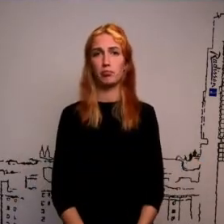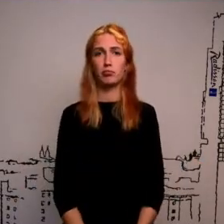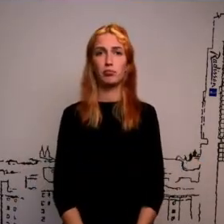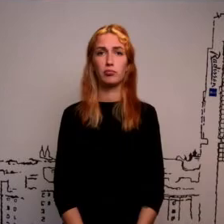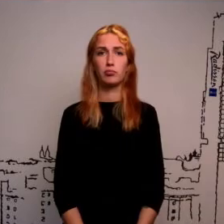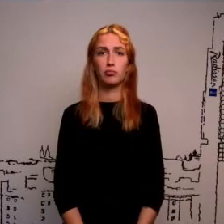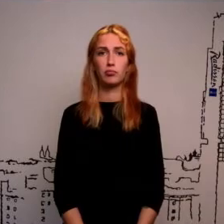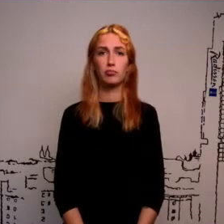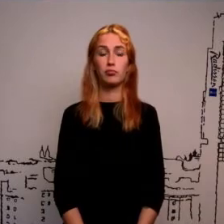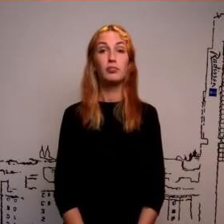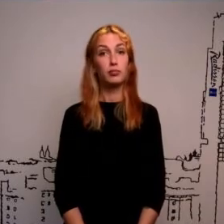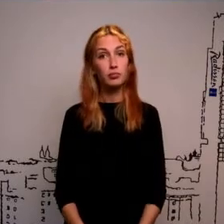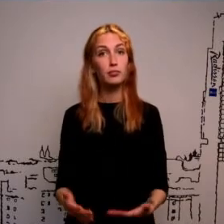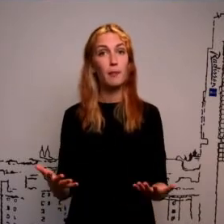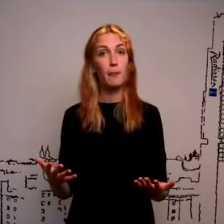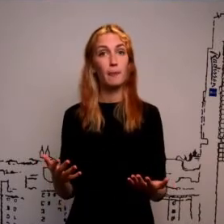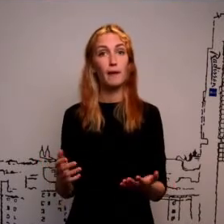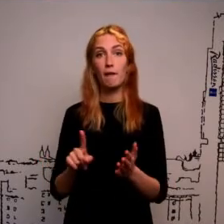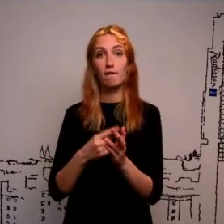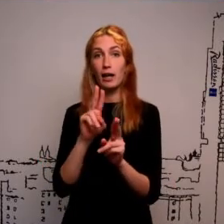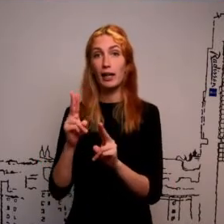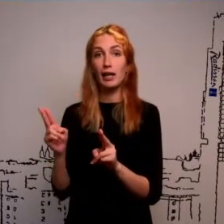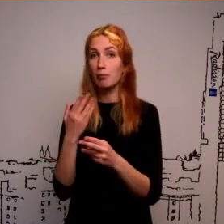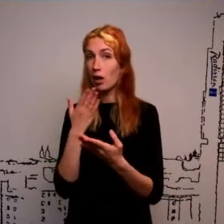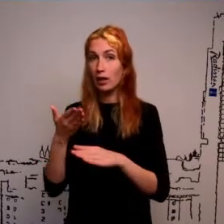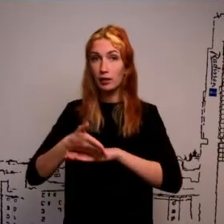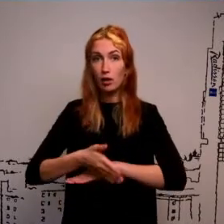Mm-hmm. Kas teised panelistid tahavad veel midagi lisada?